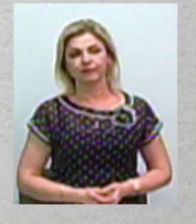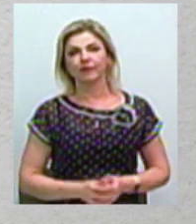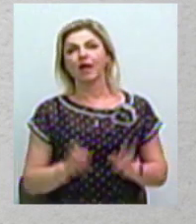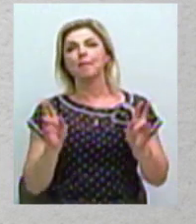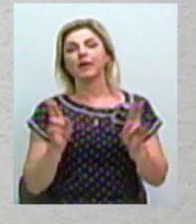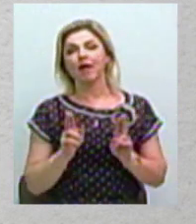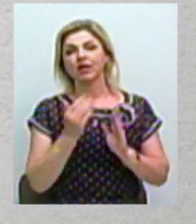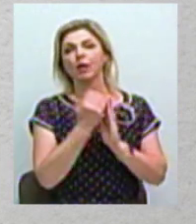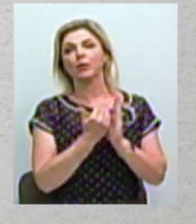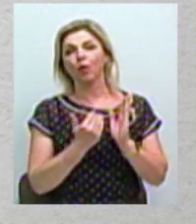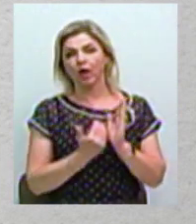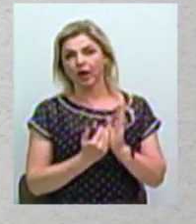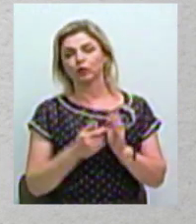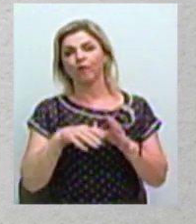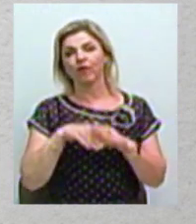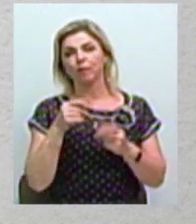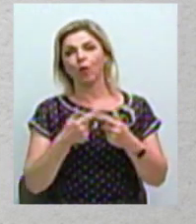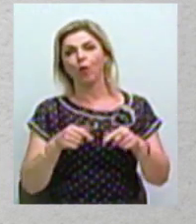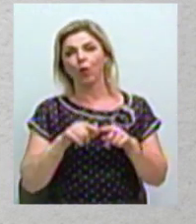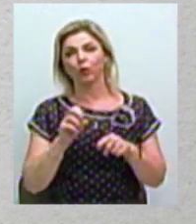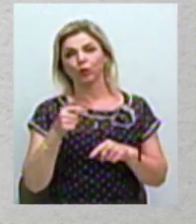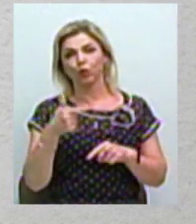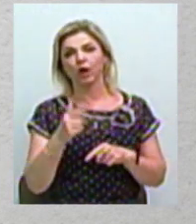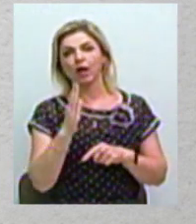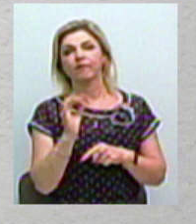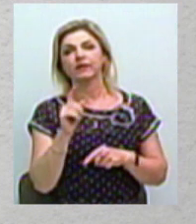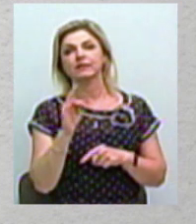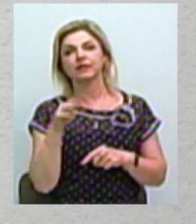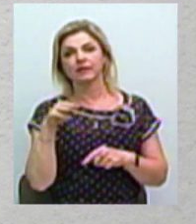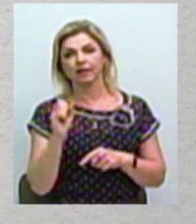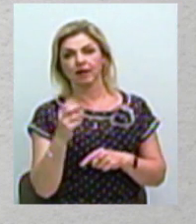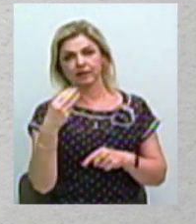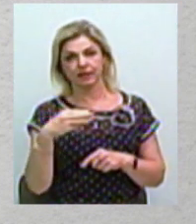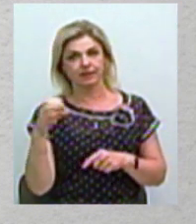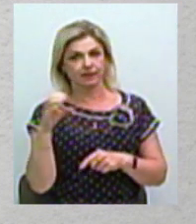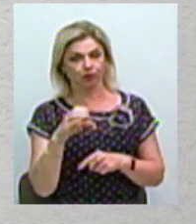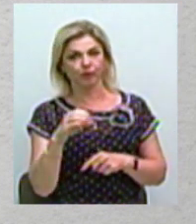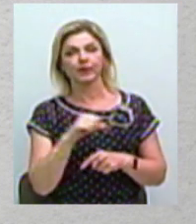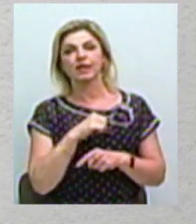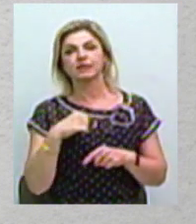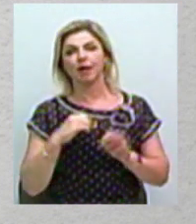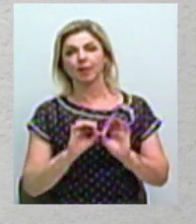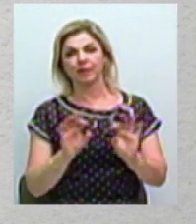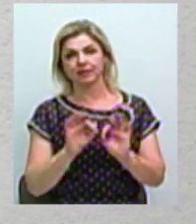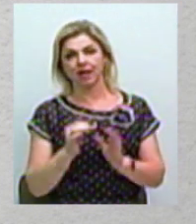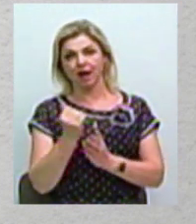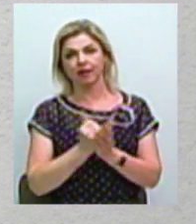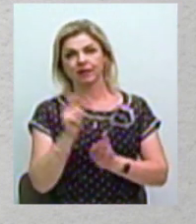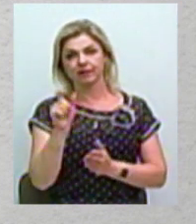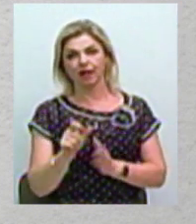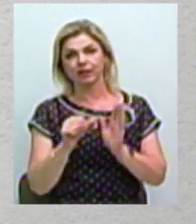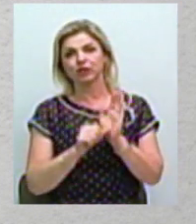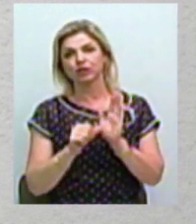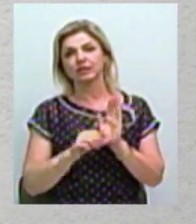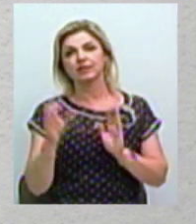Правила проєкту «Виборчий округ співбесіда». Візитка – 30 секунд. Самопрезентація кандидата – 60